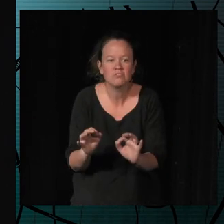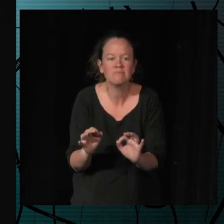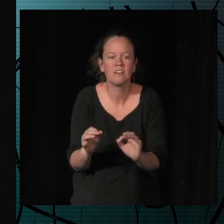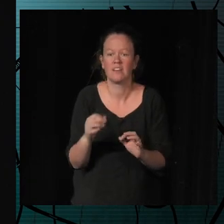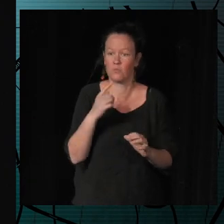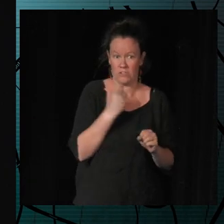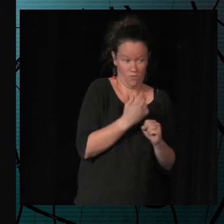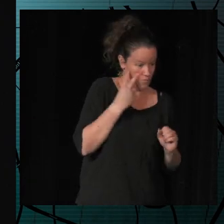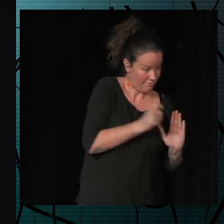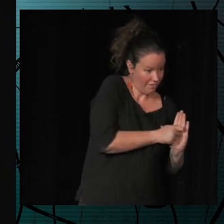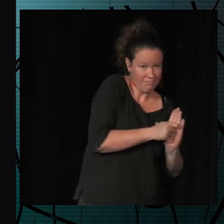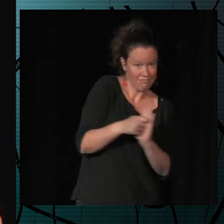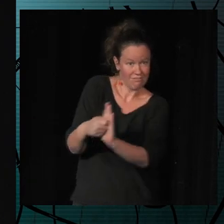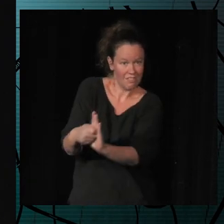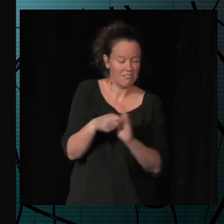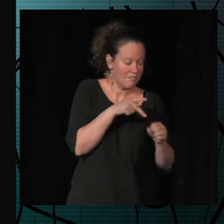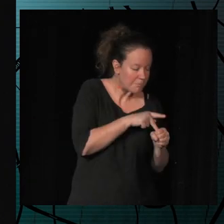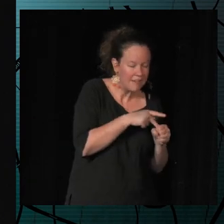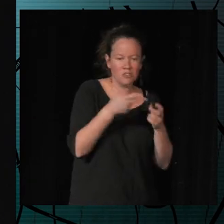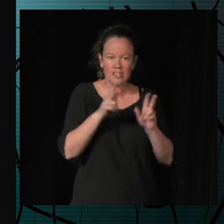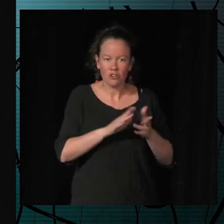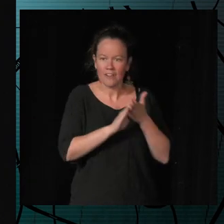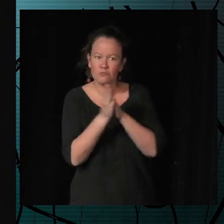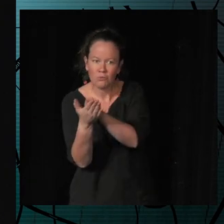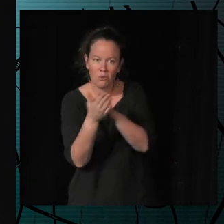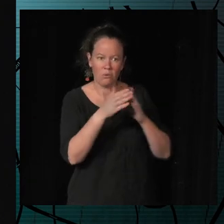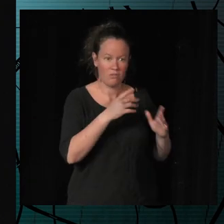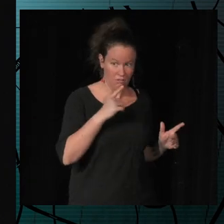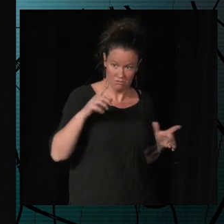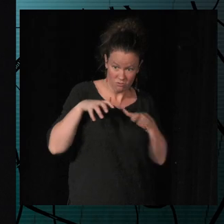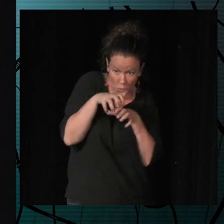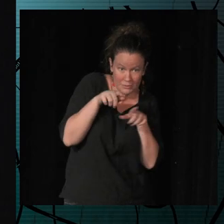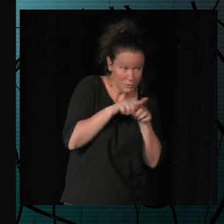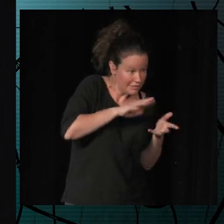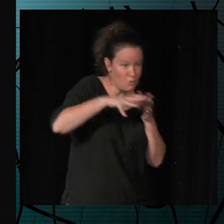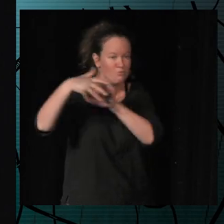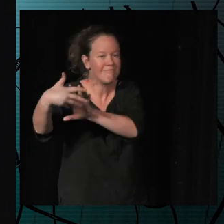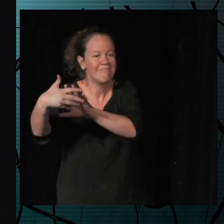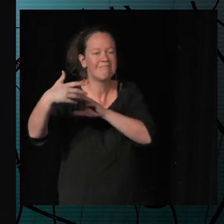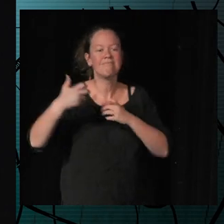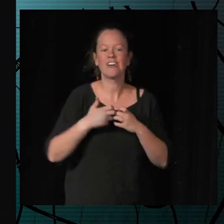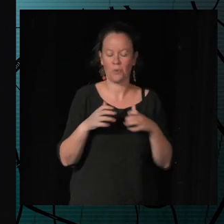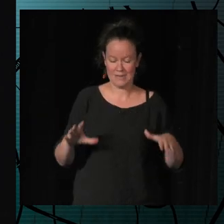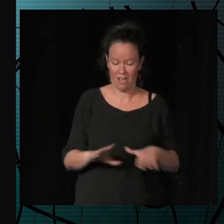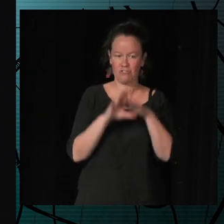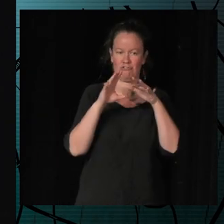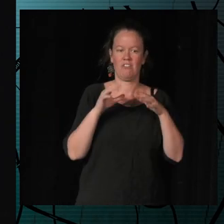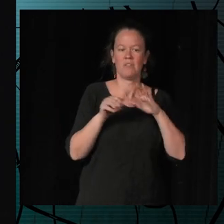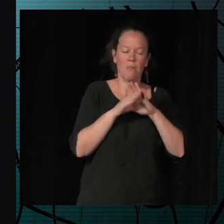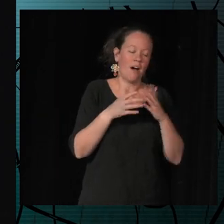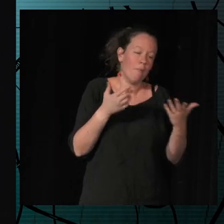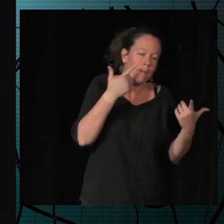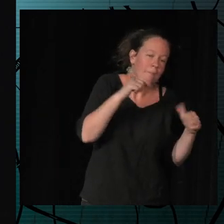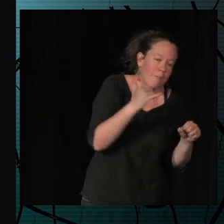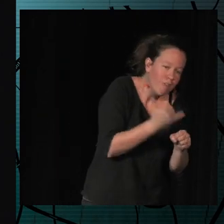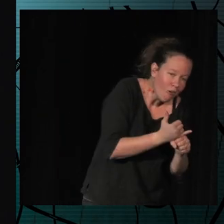les générations de de consoes de PC et cetera et on a d'abord dans un premier temps l'image du zombie qui s'amélioré avec un rendu plus réaliste et cetera le